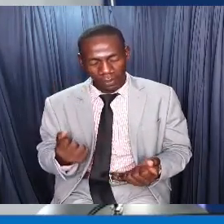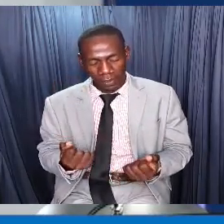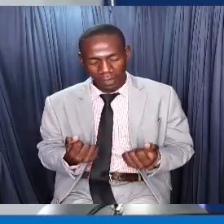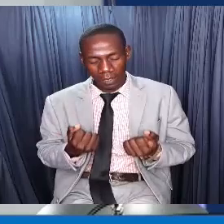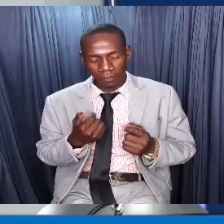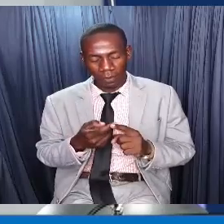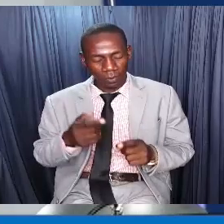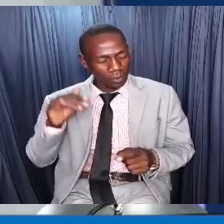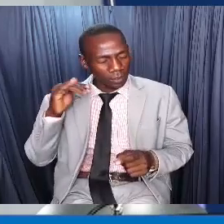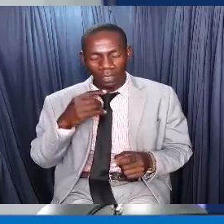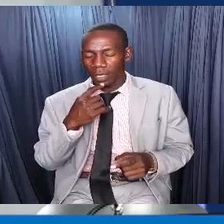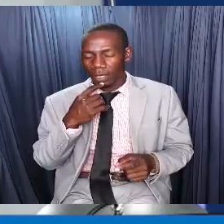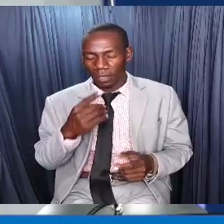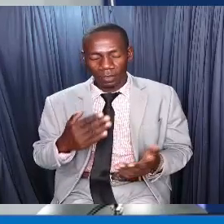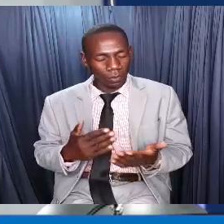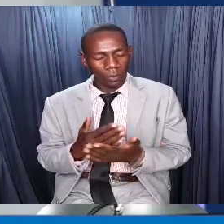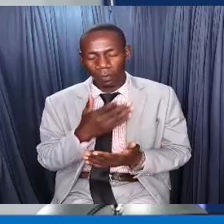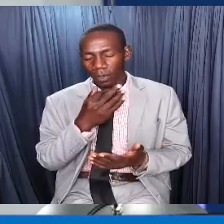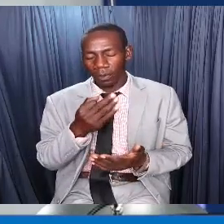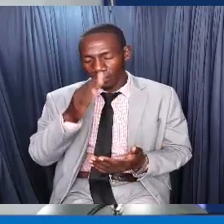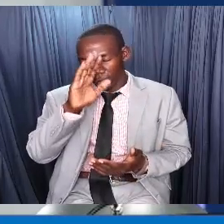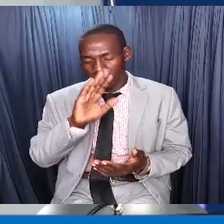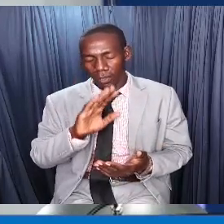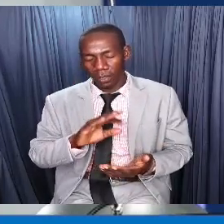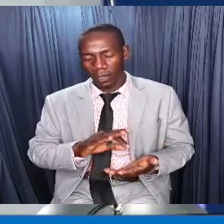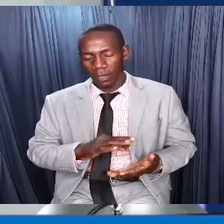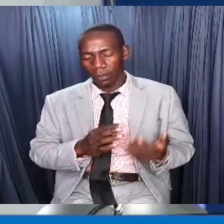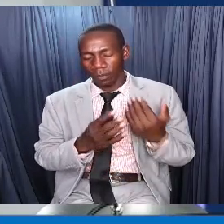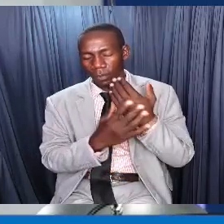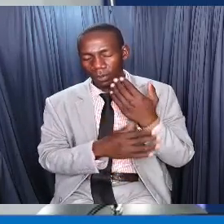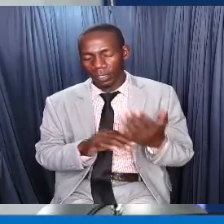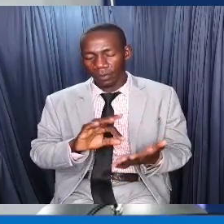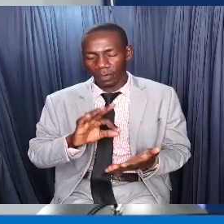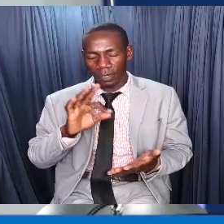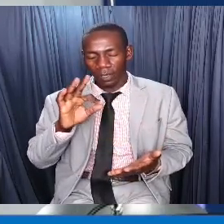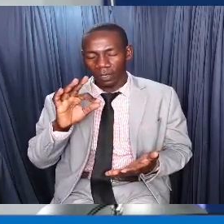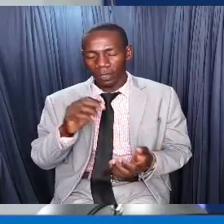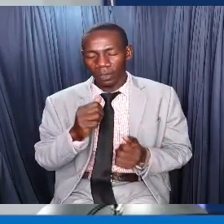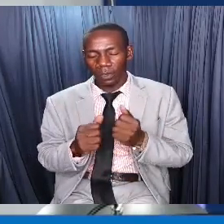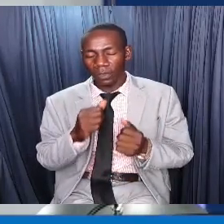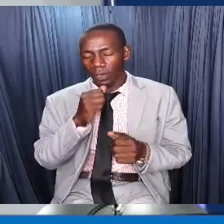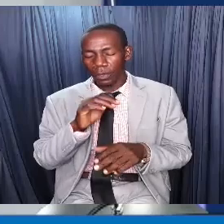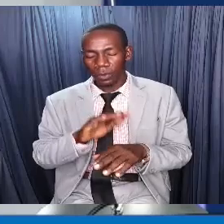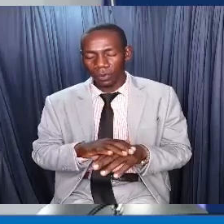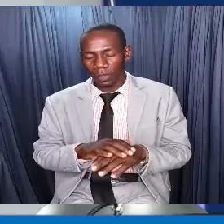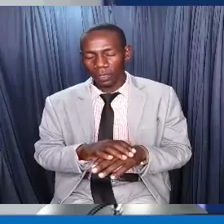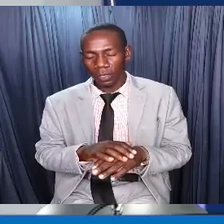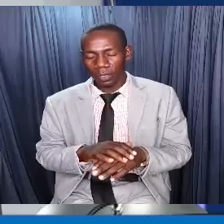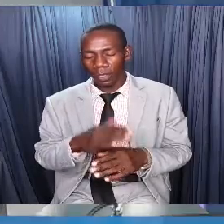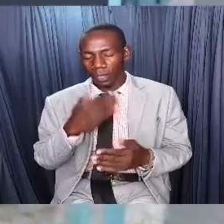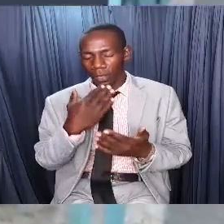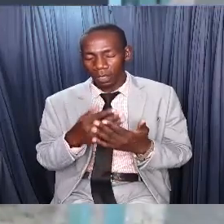jana. Kutunenea Bwana kupitia mtumishi wako. Roho ya umaskini Bwana. Roho ambayo inafanya tusiweze kufaulu Bwana.